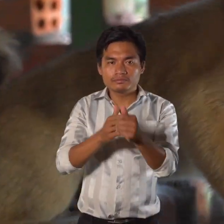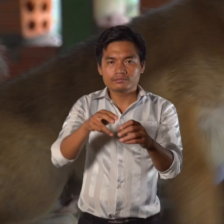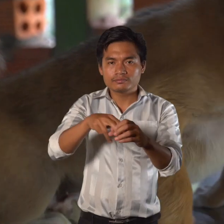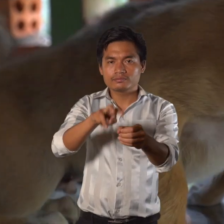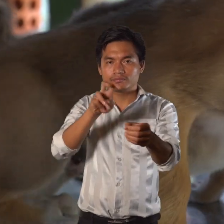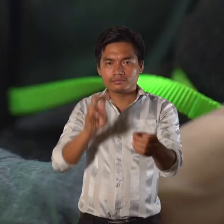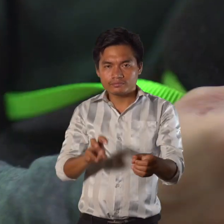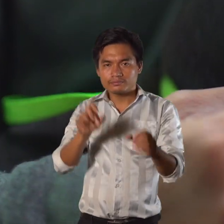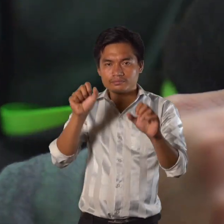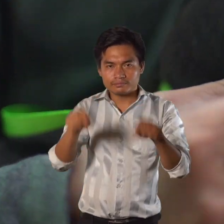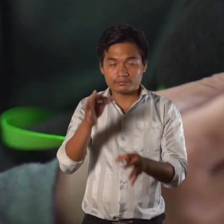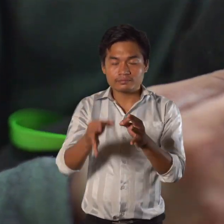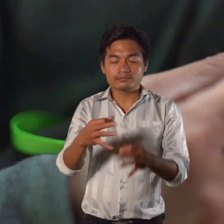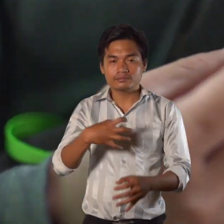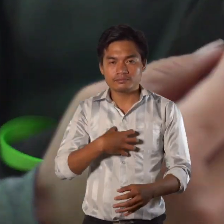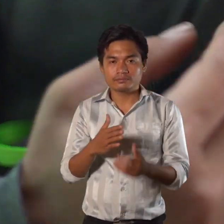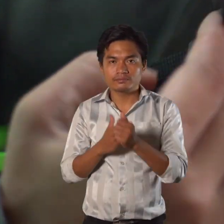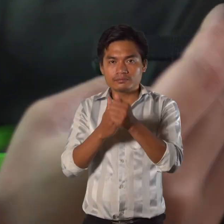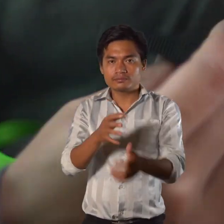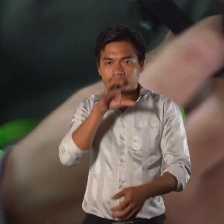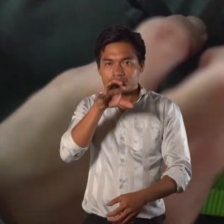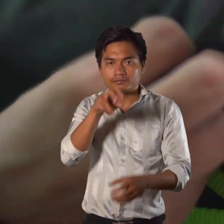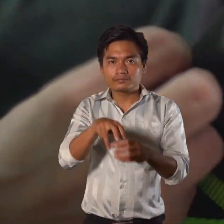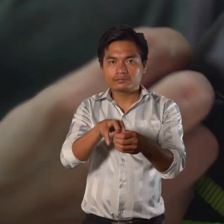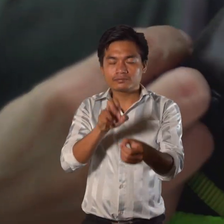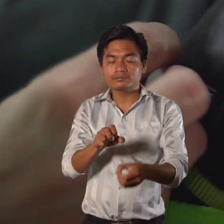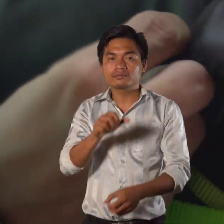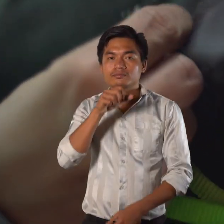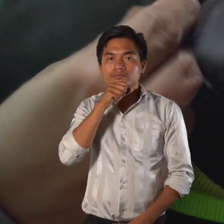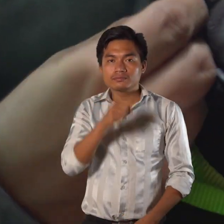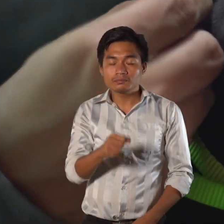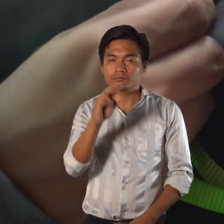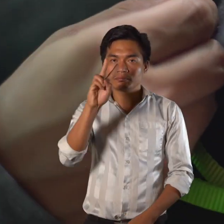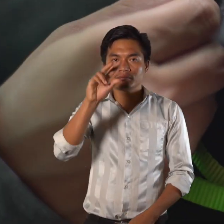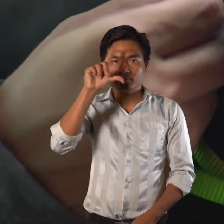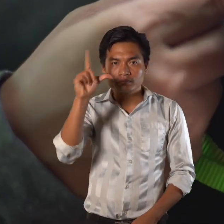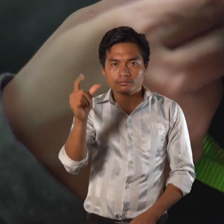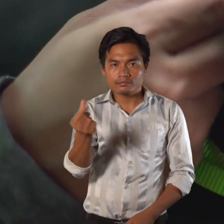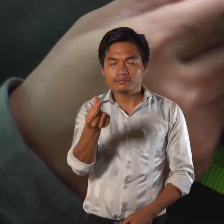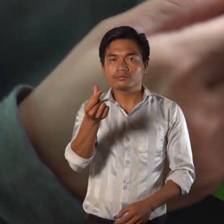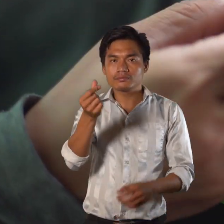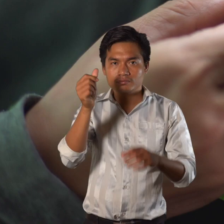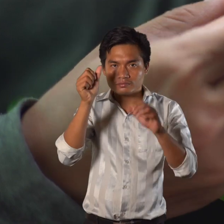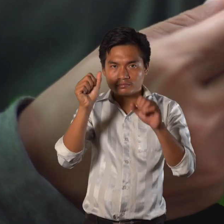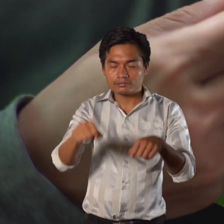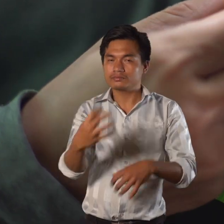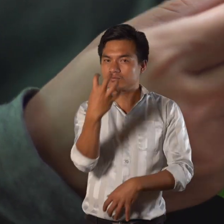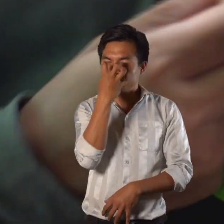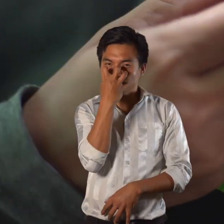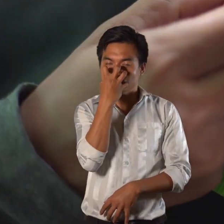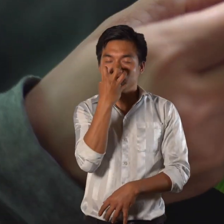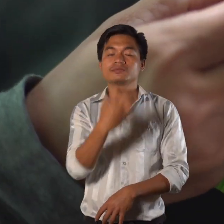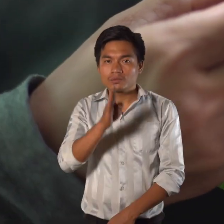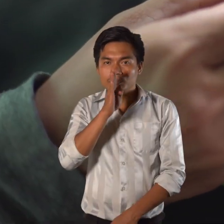ចនាំវាចេញទៅក្រៅក៏បានបើសិនជាយើងចង់នាំឆ្កែចេញទៅក្រៅមុនអាយុ2ខែទៅយើង